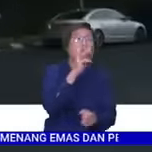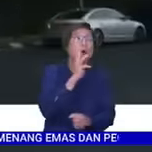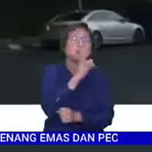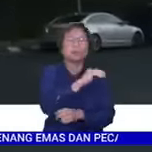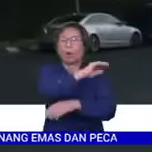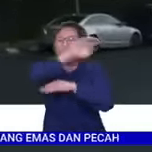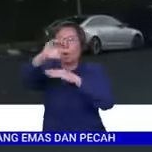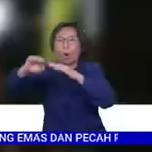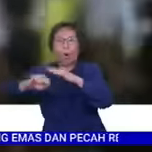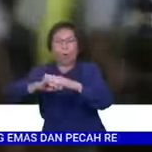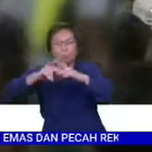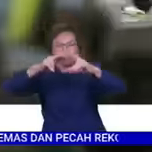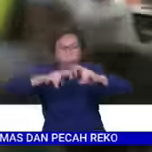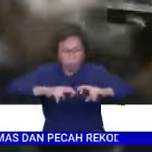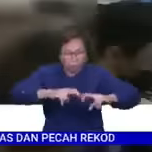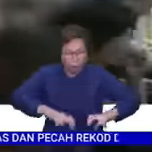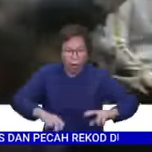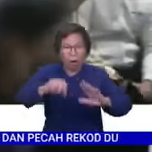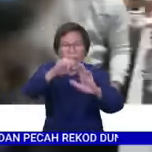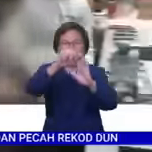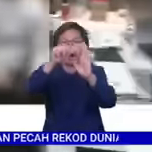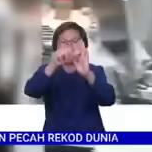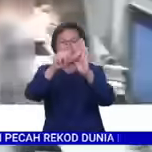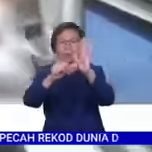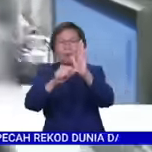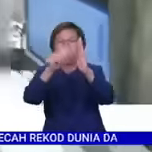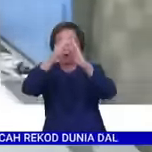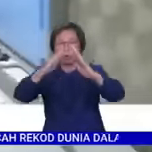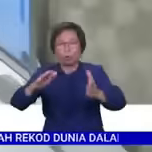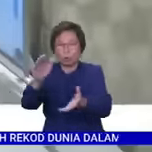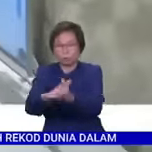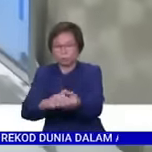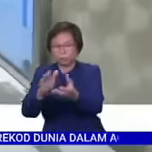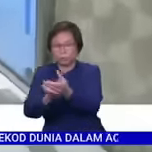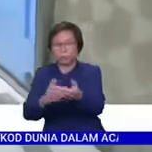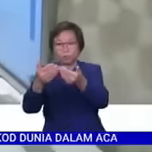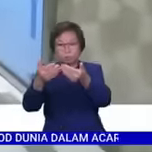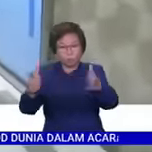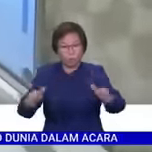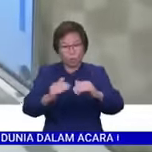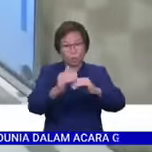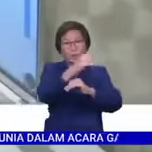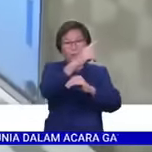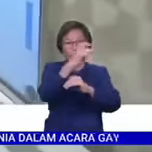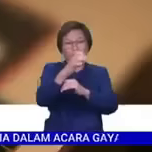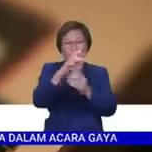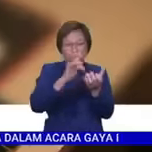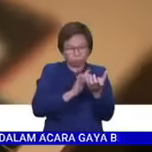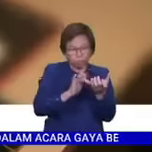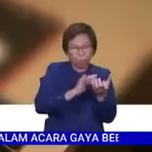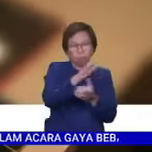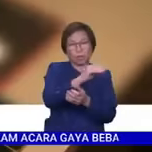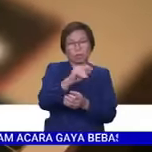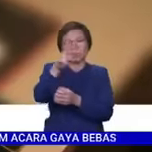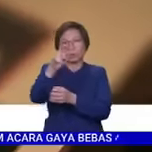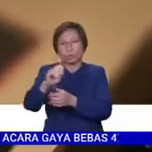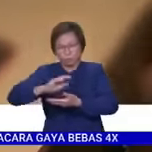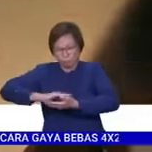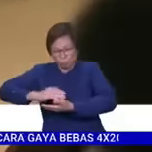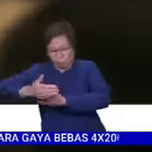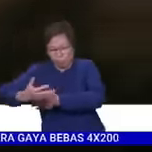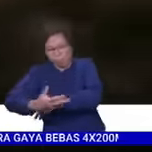wanita dan kesemuanya di siasat dibawa atau rumah judi terbuka lebih 100 telefon bimbit dan 20